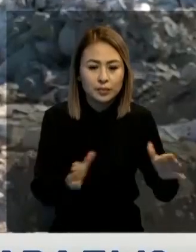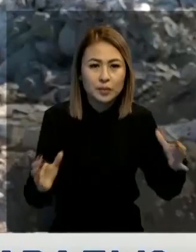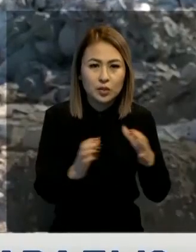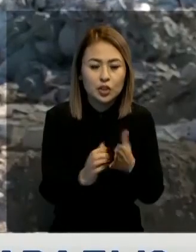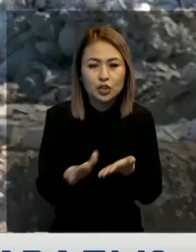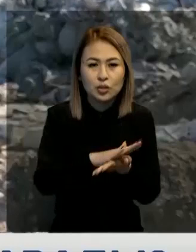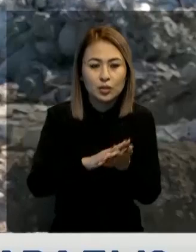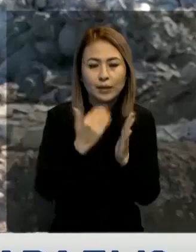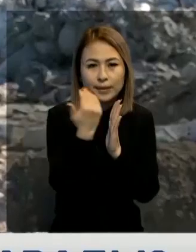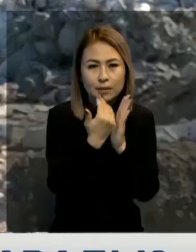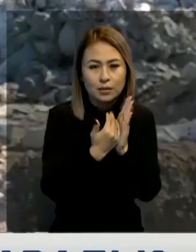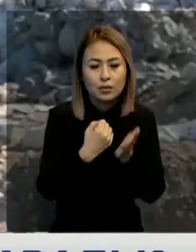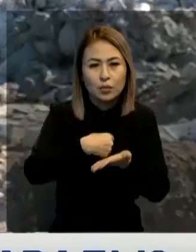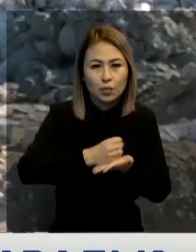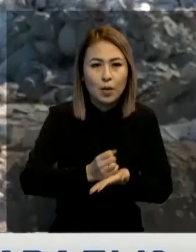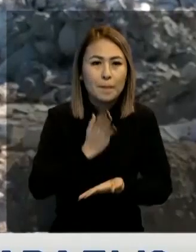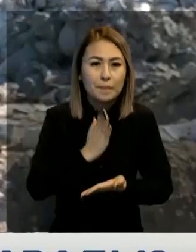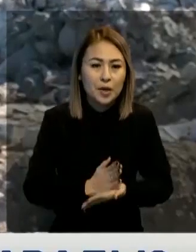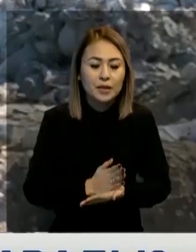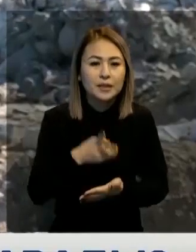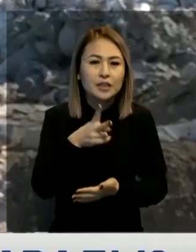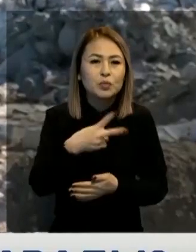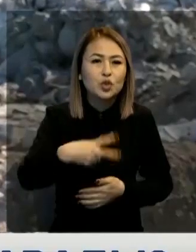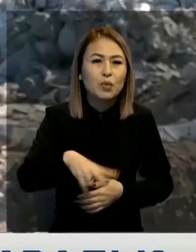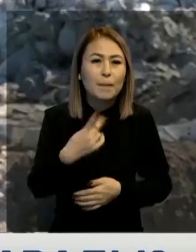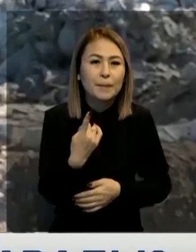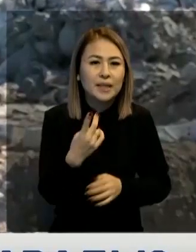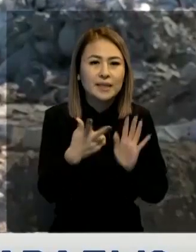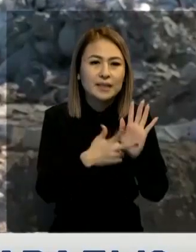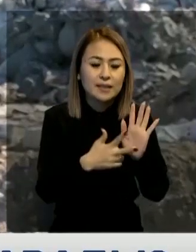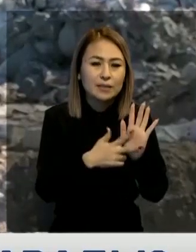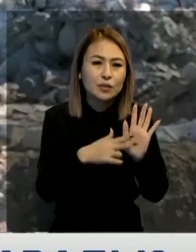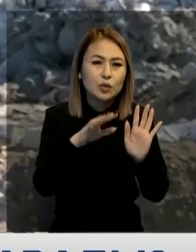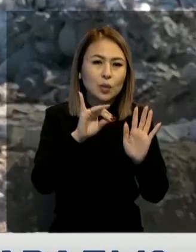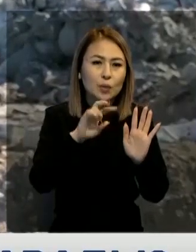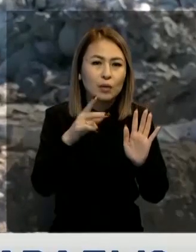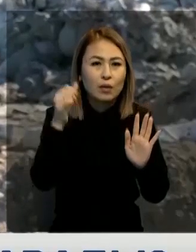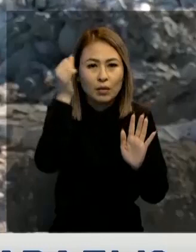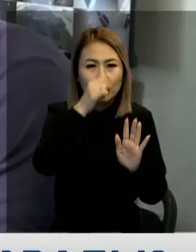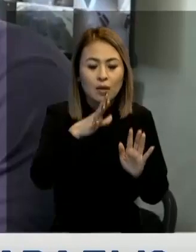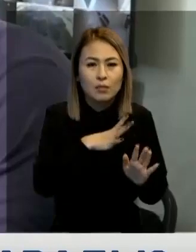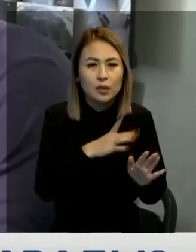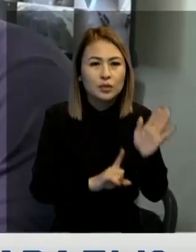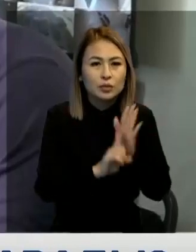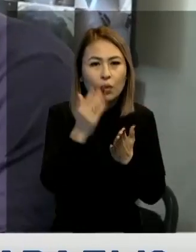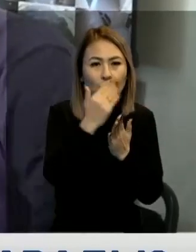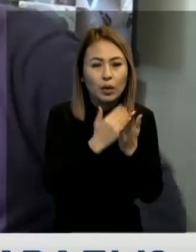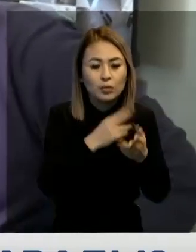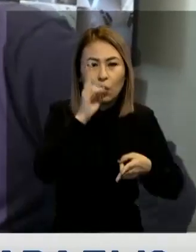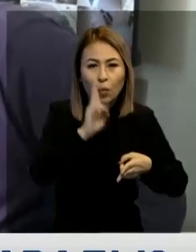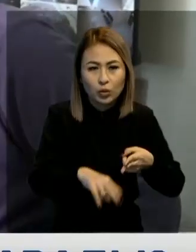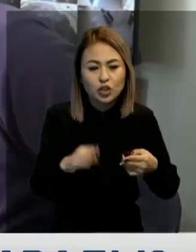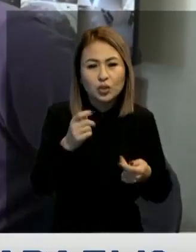жинақтау кестесі тағайындалды. Ол осы 2021 жылдың 8 айында уақыты бітті тазалау кестесіне. Ал Жаңаөзен